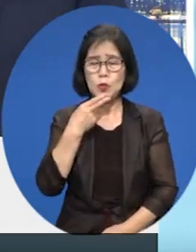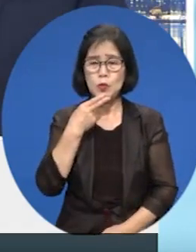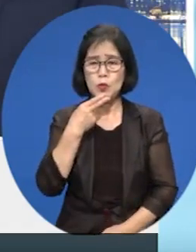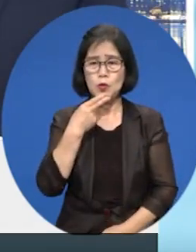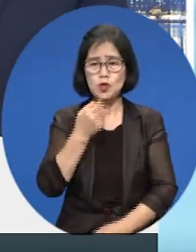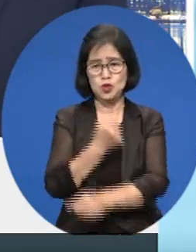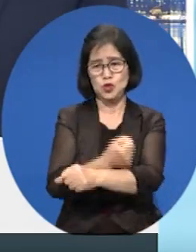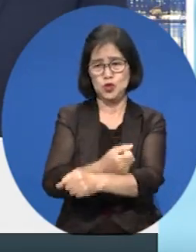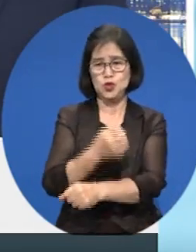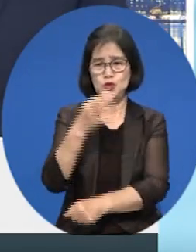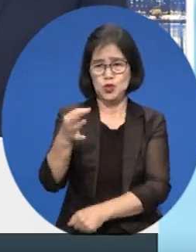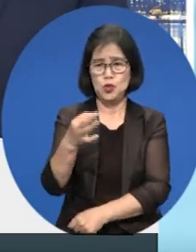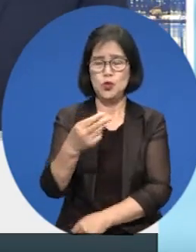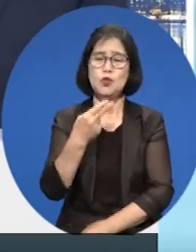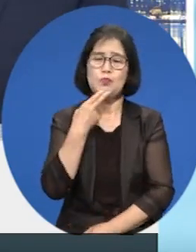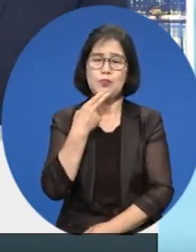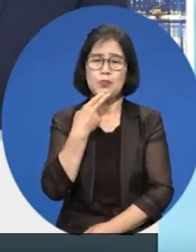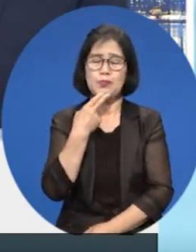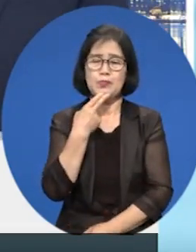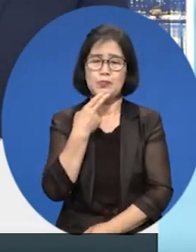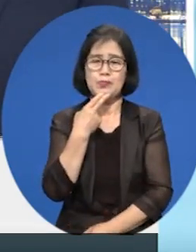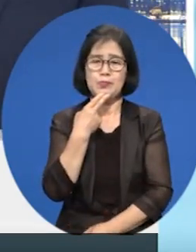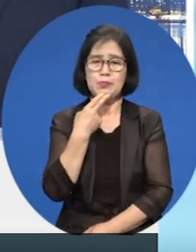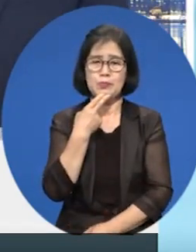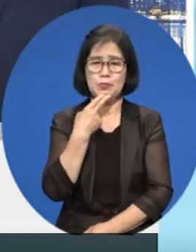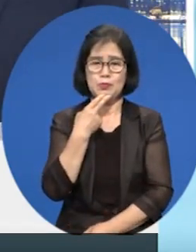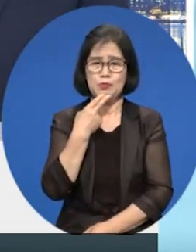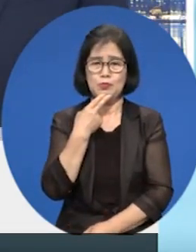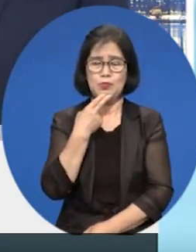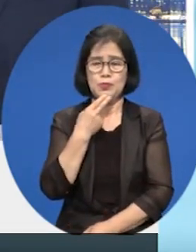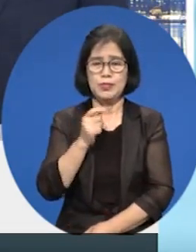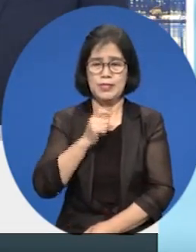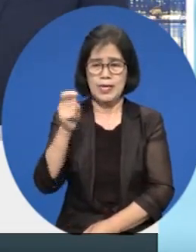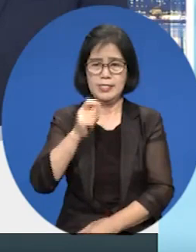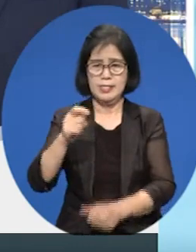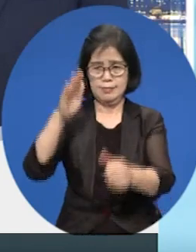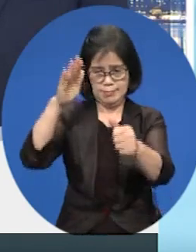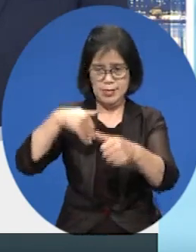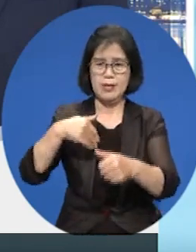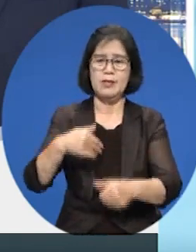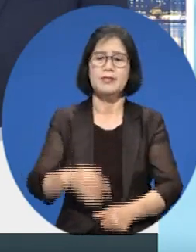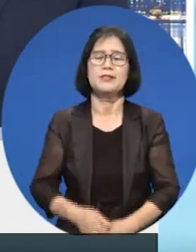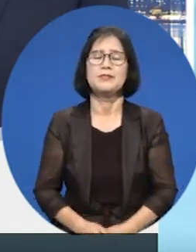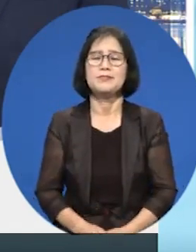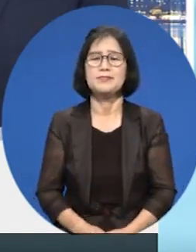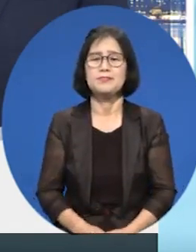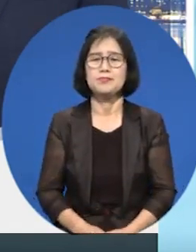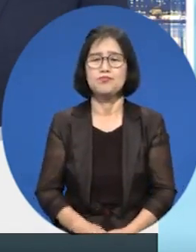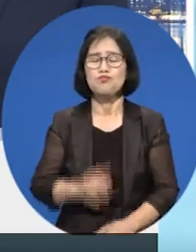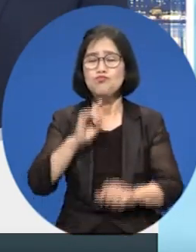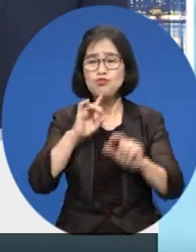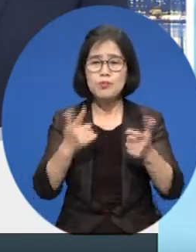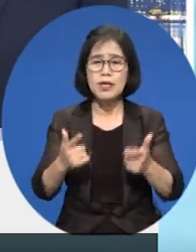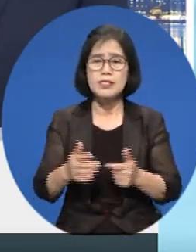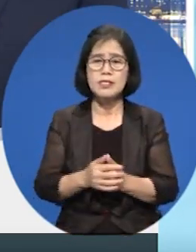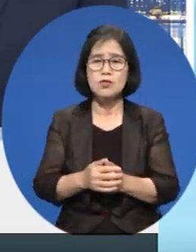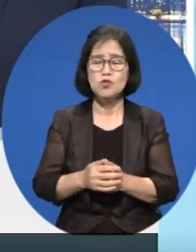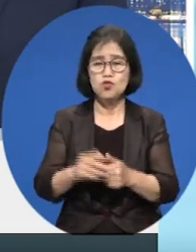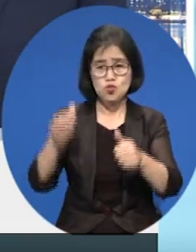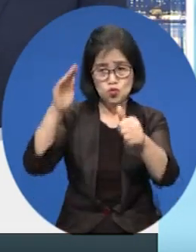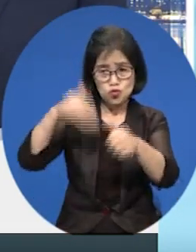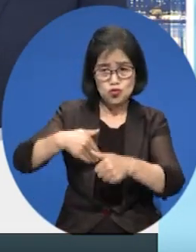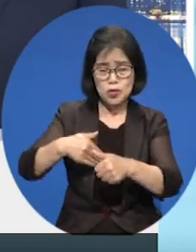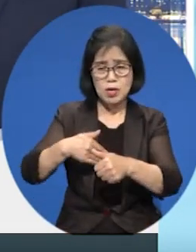스스로도 엄 거 없는 그런 그 00 패달 공고 호출 앱이 되겠습니다 그 뿐만이 아니라 호출을 하게